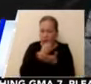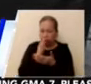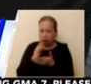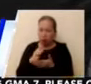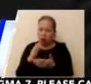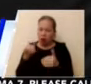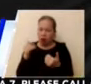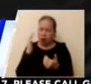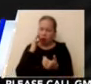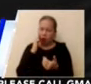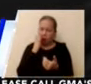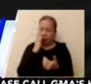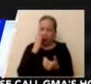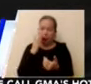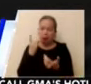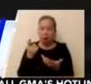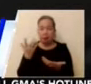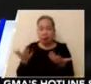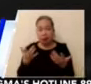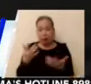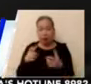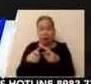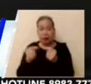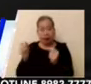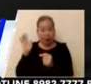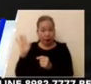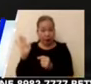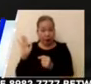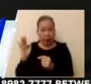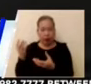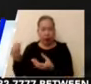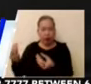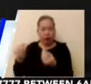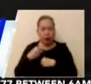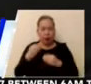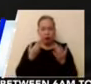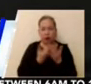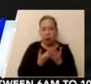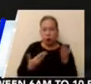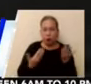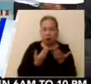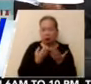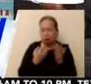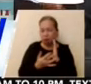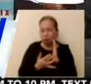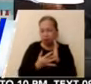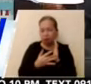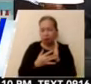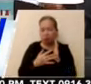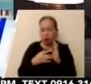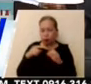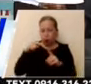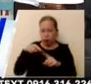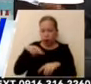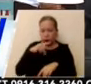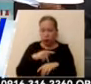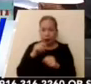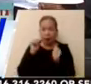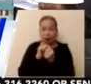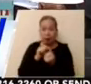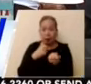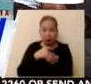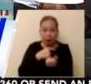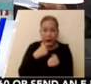posibleng mag-turnover ang Japan ng defense equipment sa Pilipinas gaya ng radar. Kabilang yan sa tinalakay ng